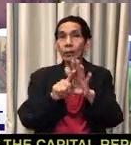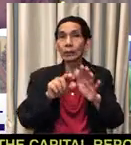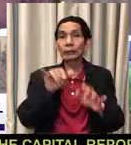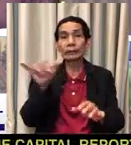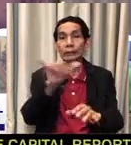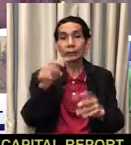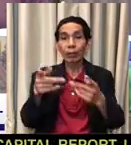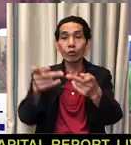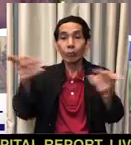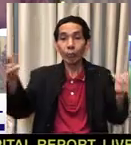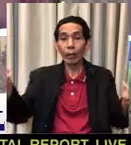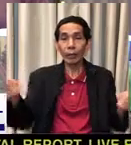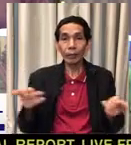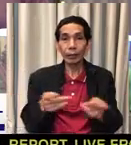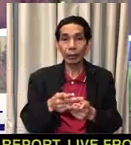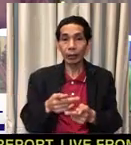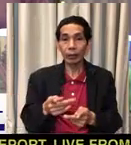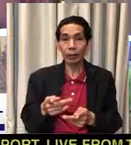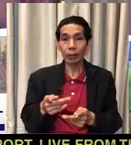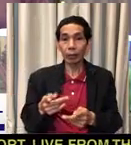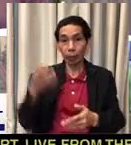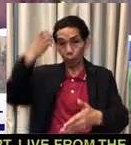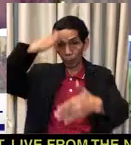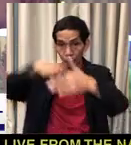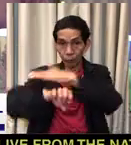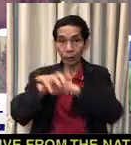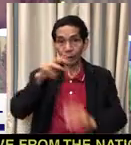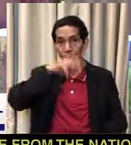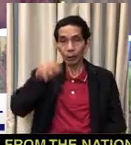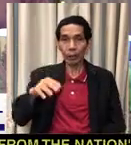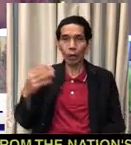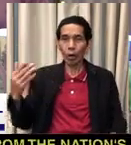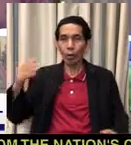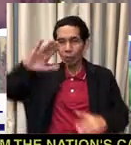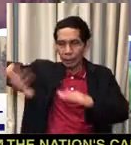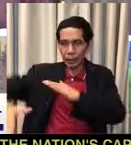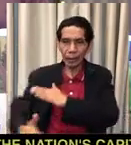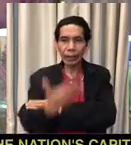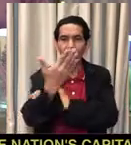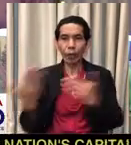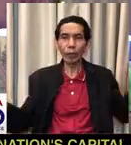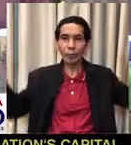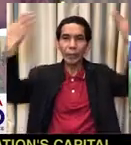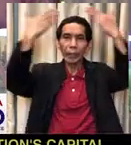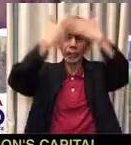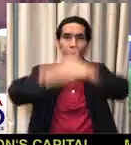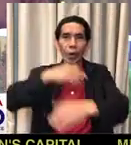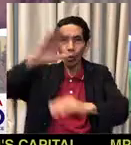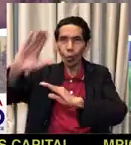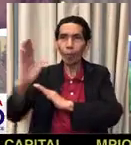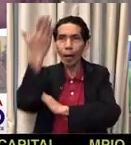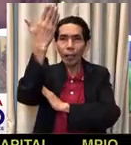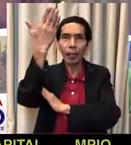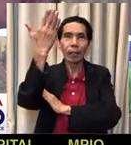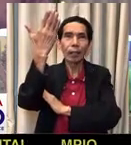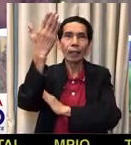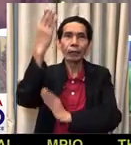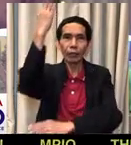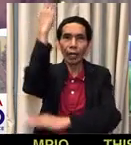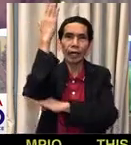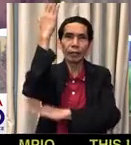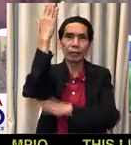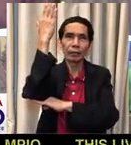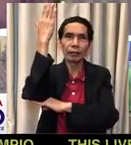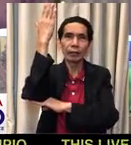nyo. Basta pag sumok pa kayo dito, madaling araw, hating gabi, umagang umaga,